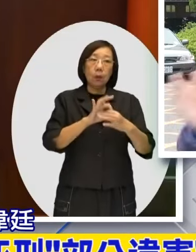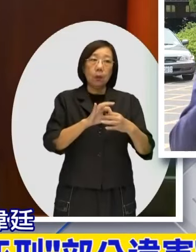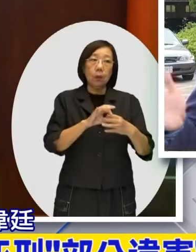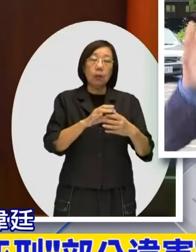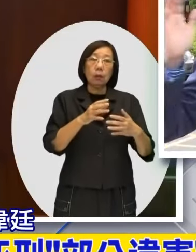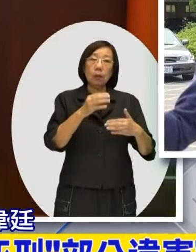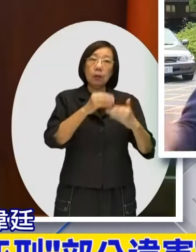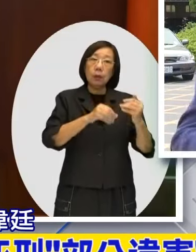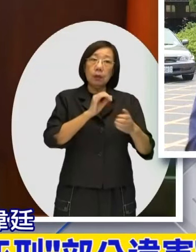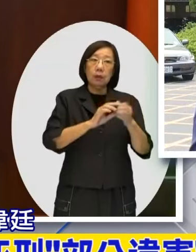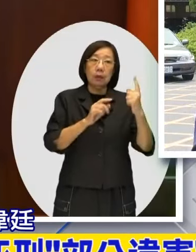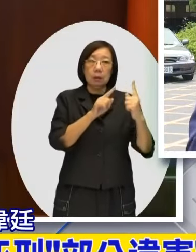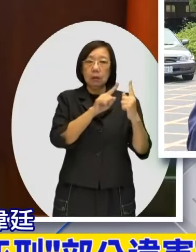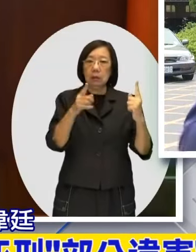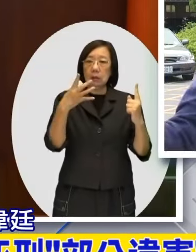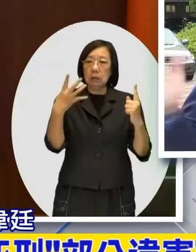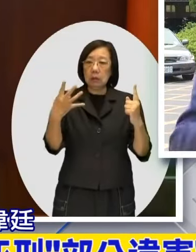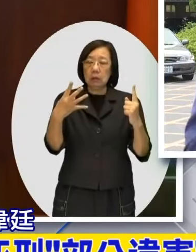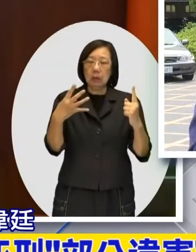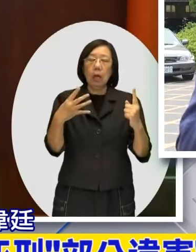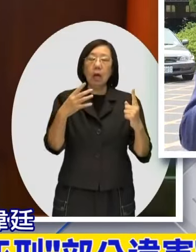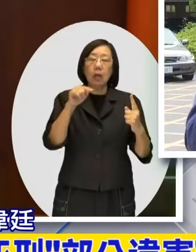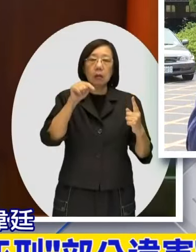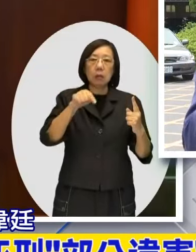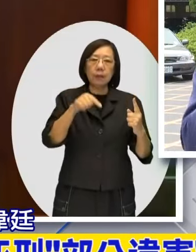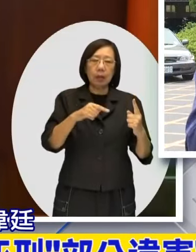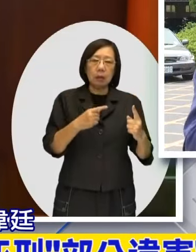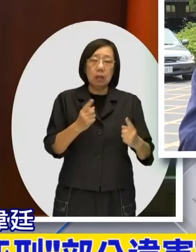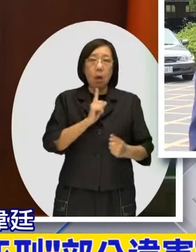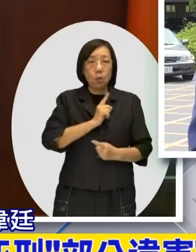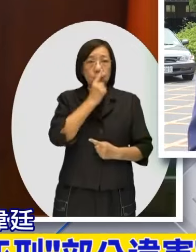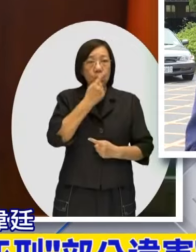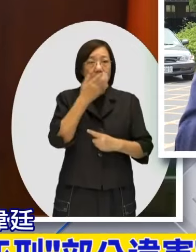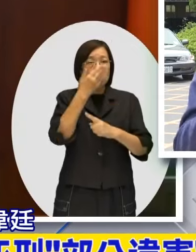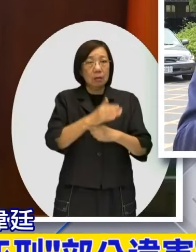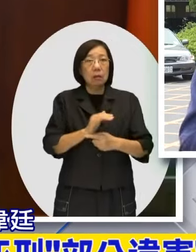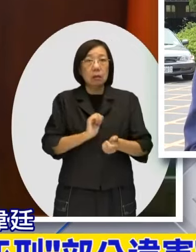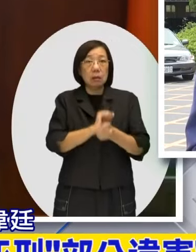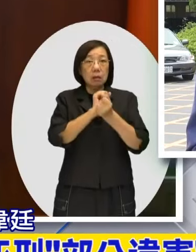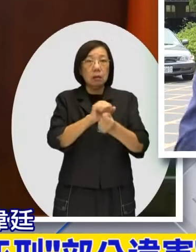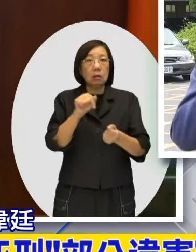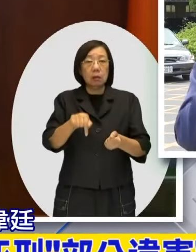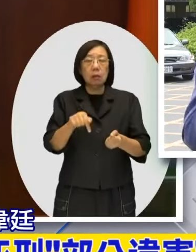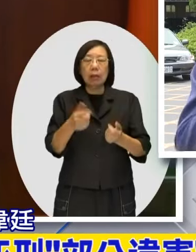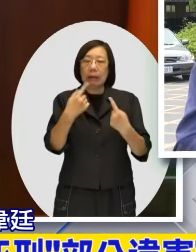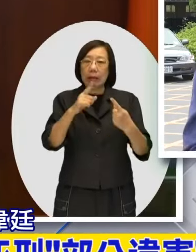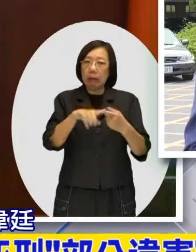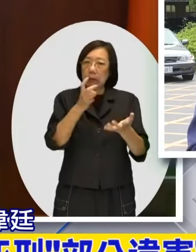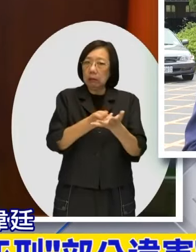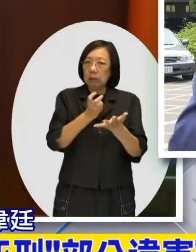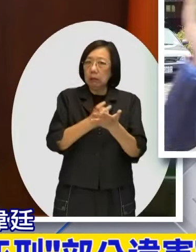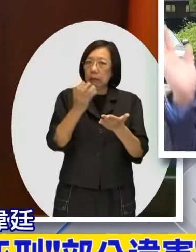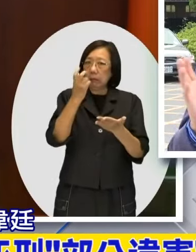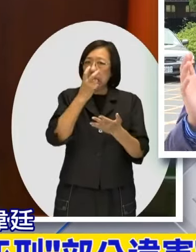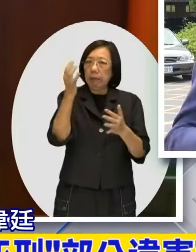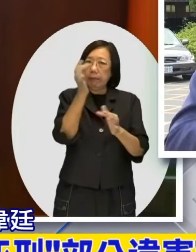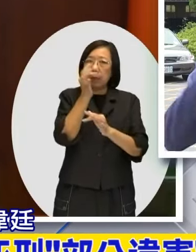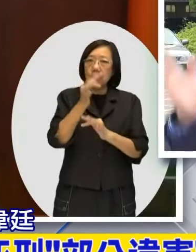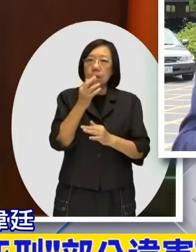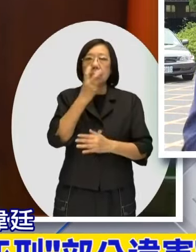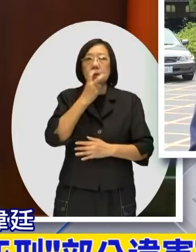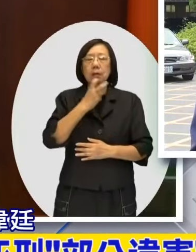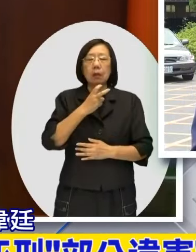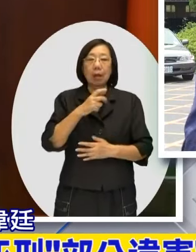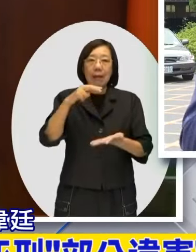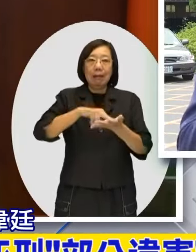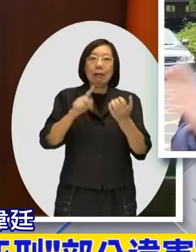我们一般的国民法庭的所有法官，通通一致决，你才能够判处死刑。那在这种状况之下，只要任何一个法官说我不认同，我